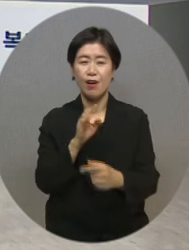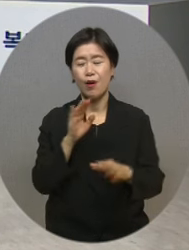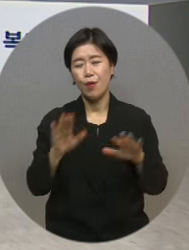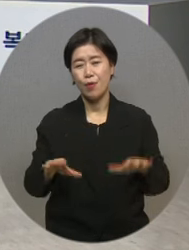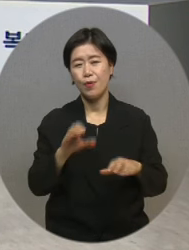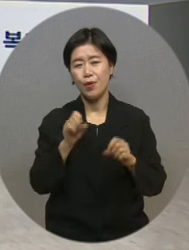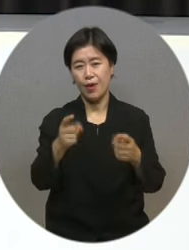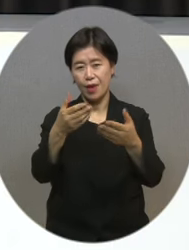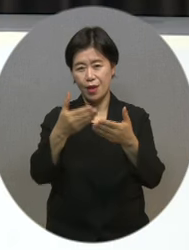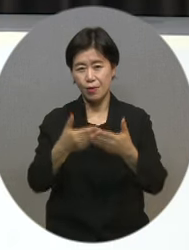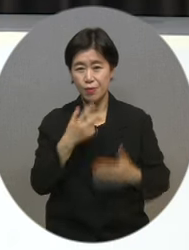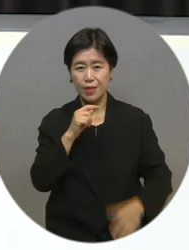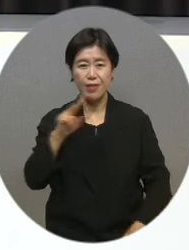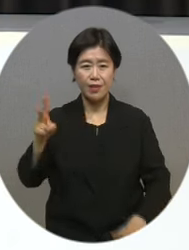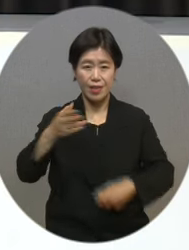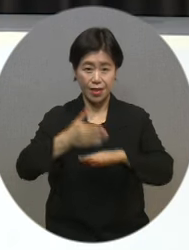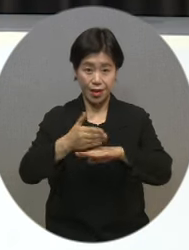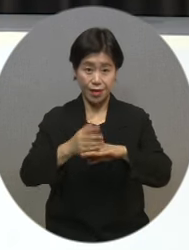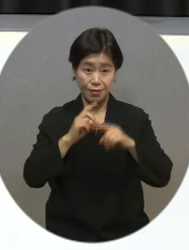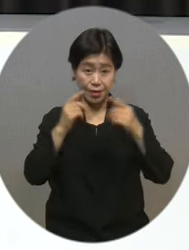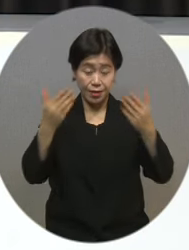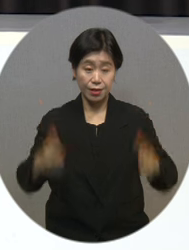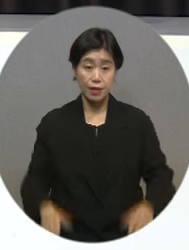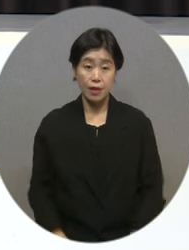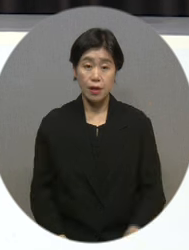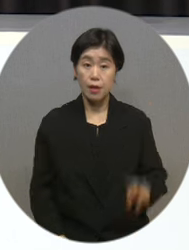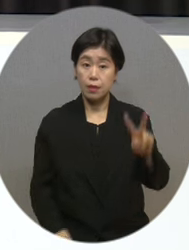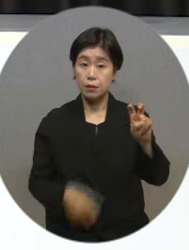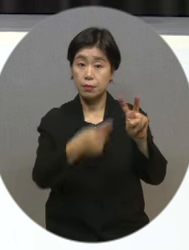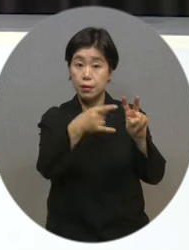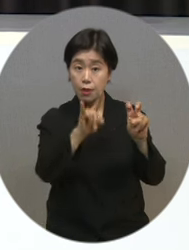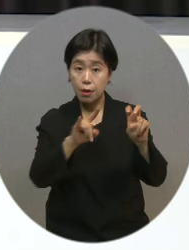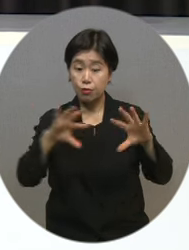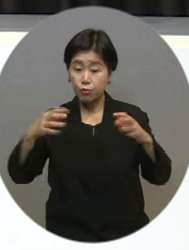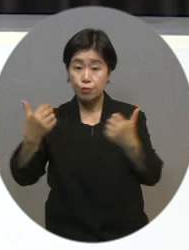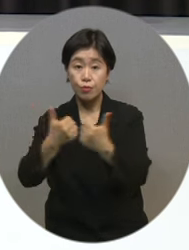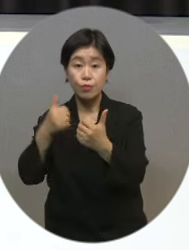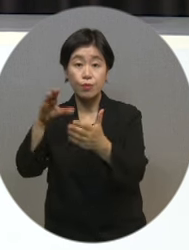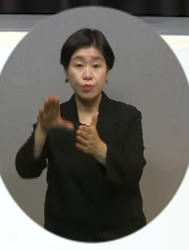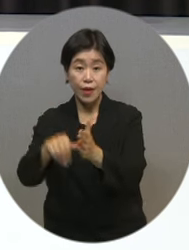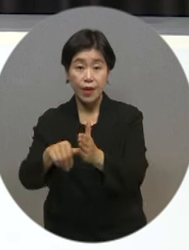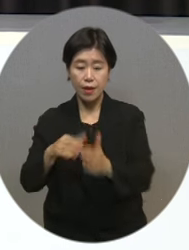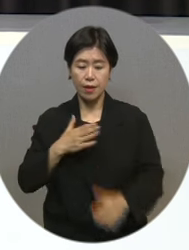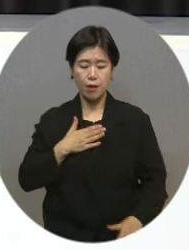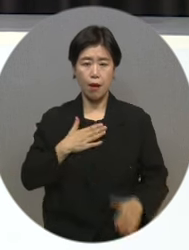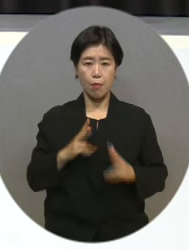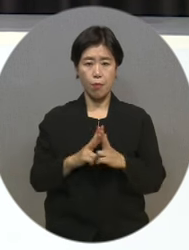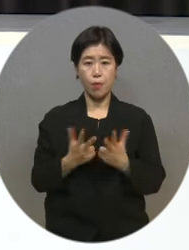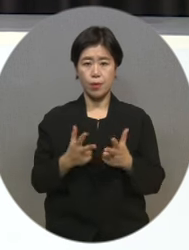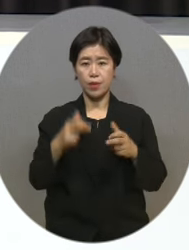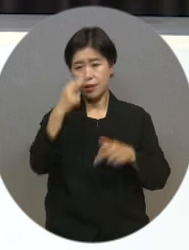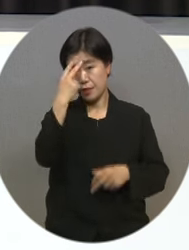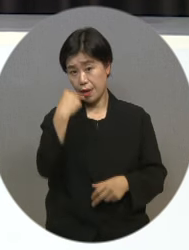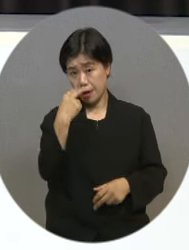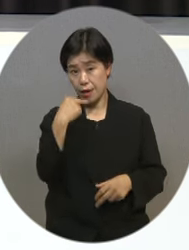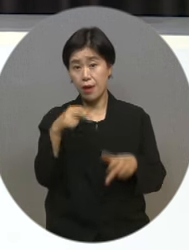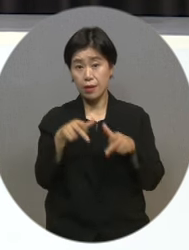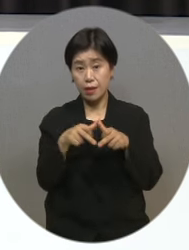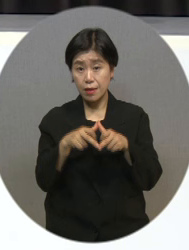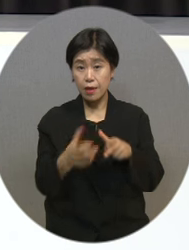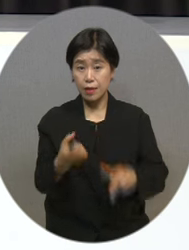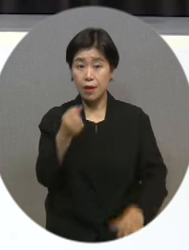주셔서 감사드리고요. 제가 22대 국회에서 장애인 당사자이기도 하고 또